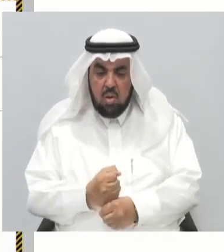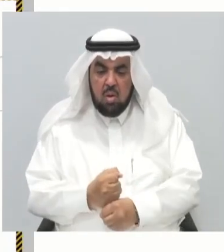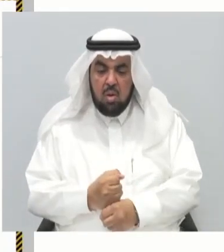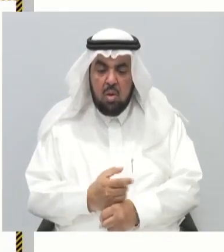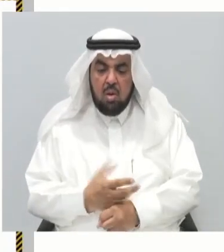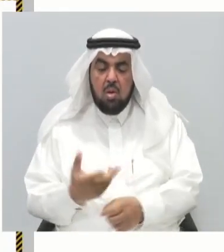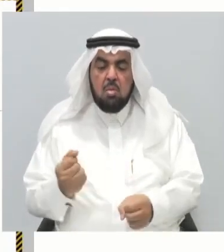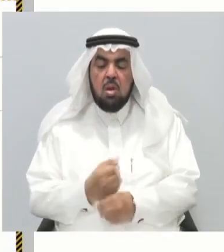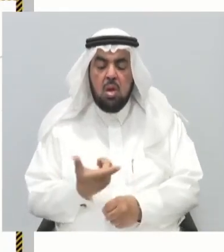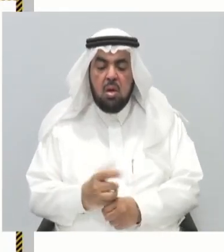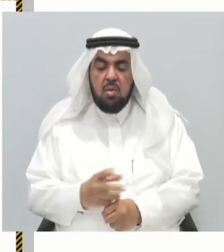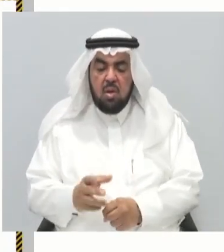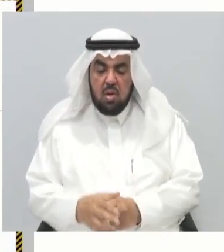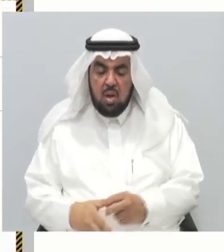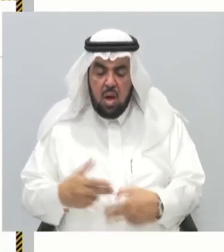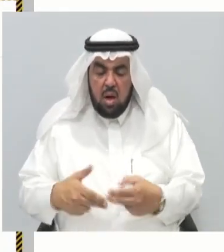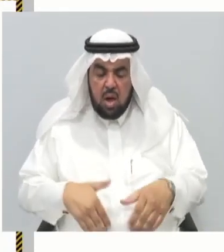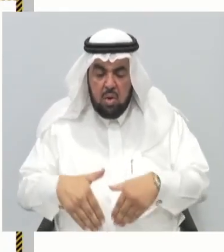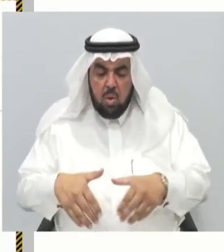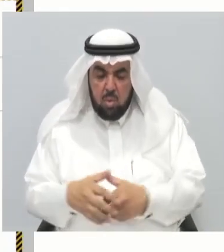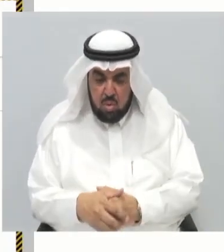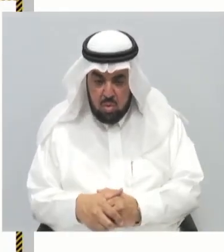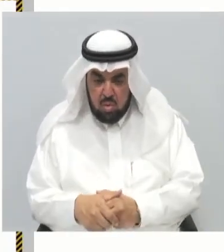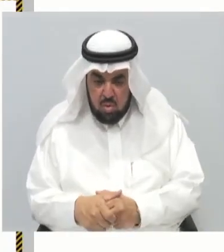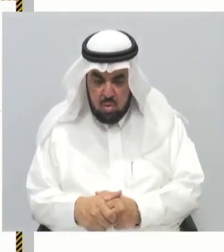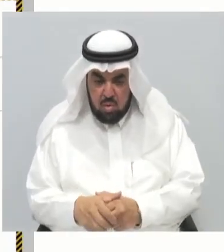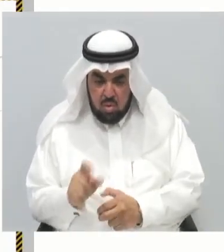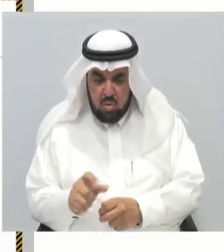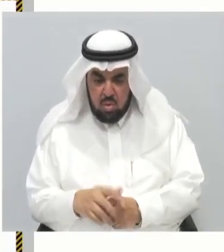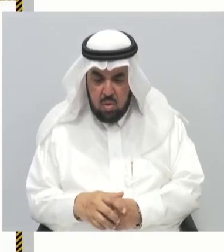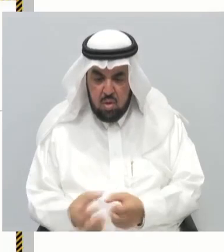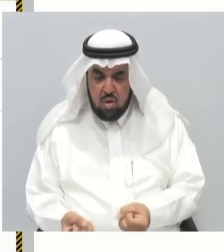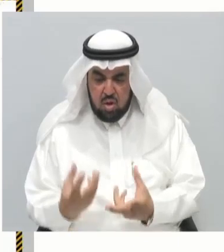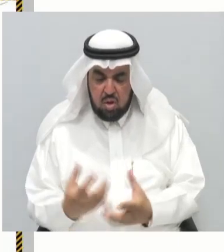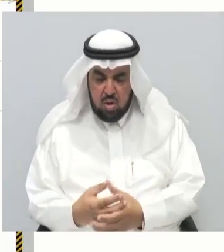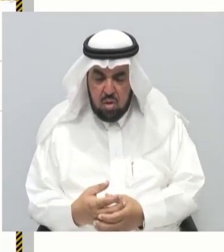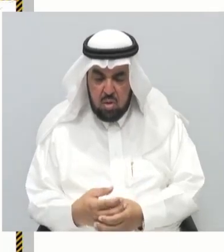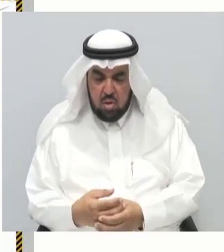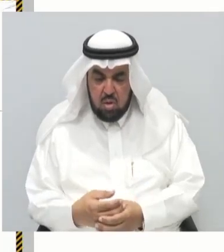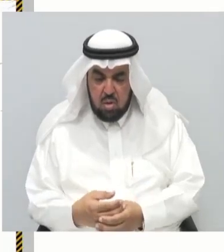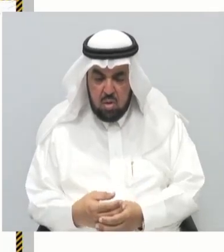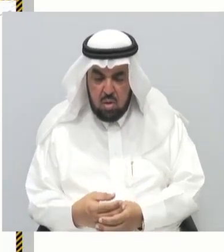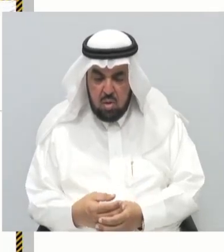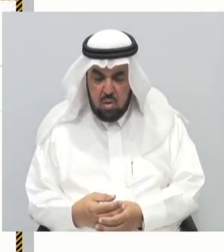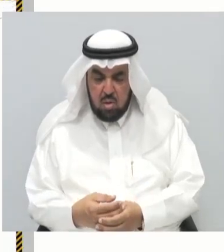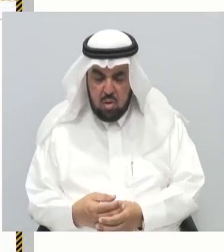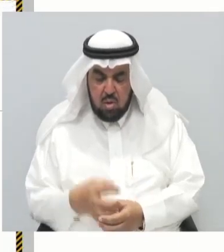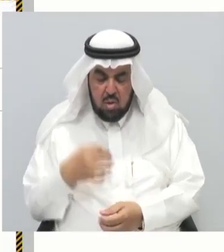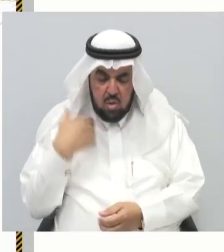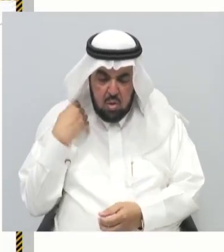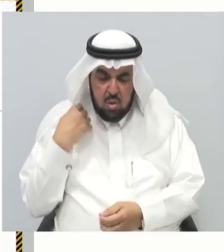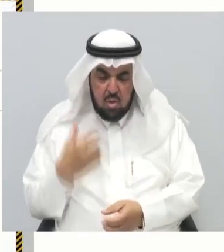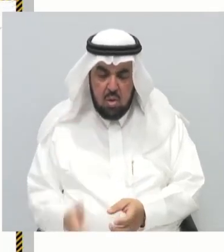المحاكاه ماذا سيحصل لحركه الروبوت اضغط على التشغيل المحاكاه فنجد ان ريبوت